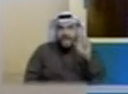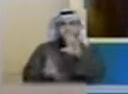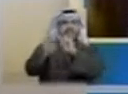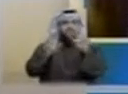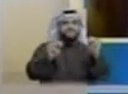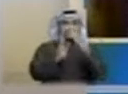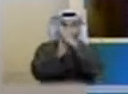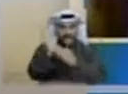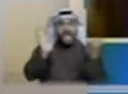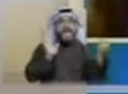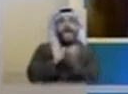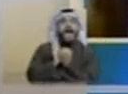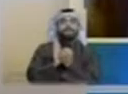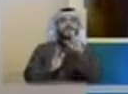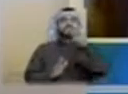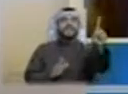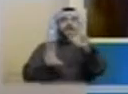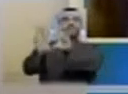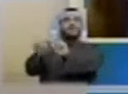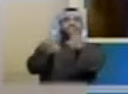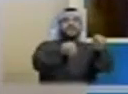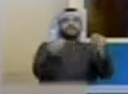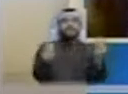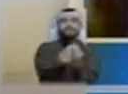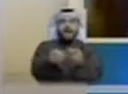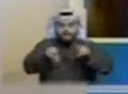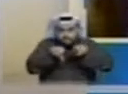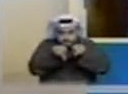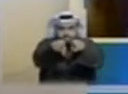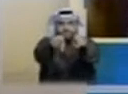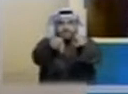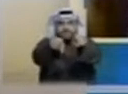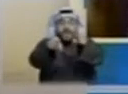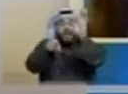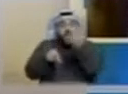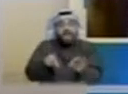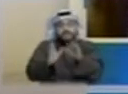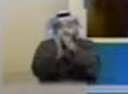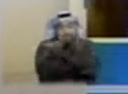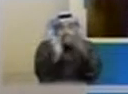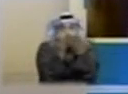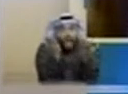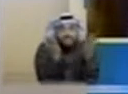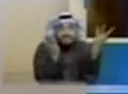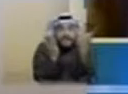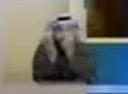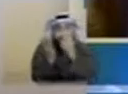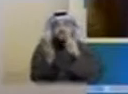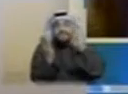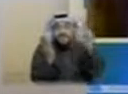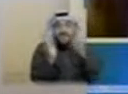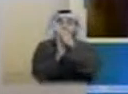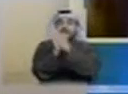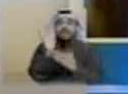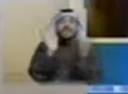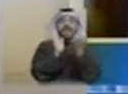الجزاءات والغرامات. الآن تلاشينا في هذا المواضيع كلها بالكامل، ومن ثم إذا كانت هناك صلاحية للجواز أكثر من سنة احنا